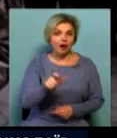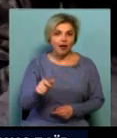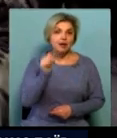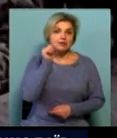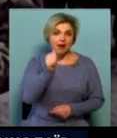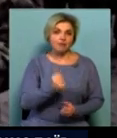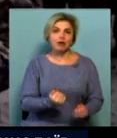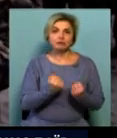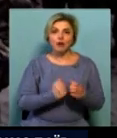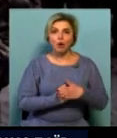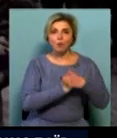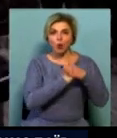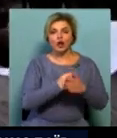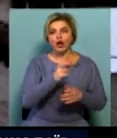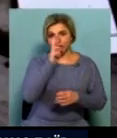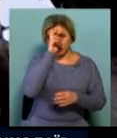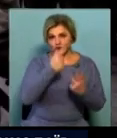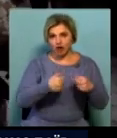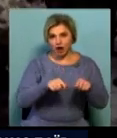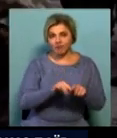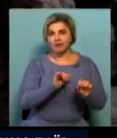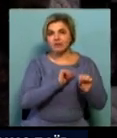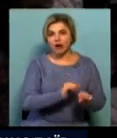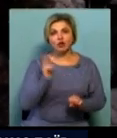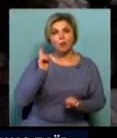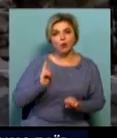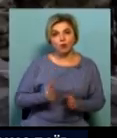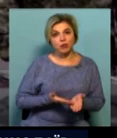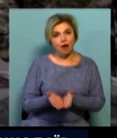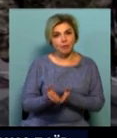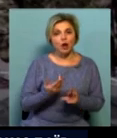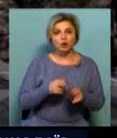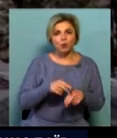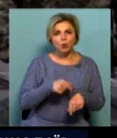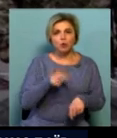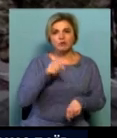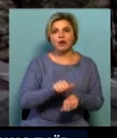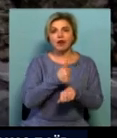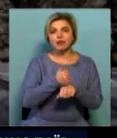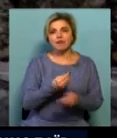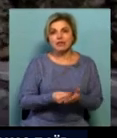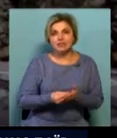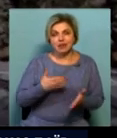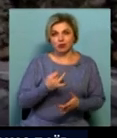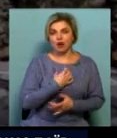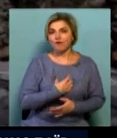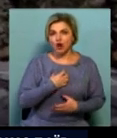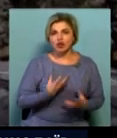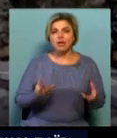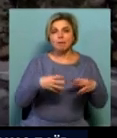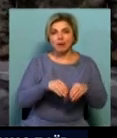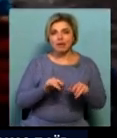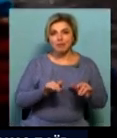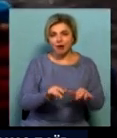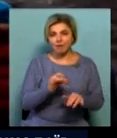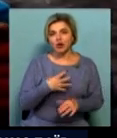міць і опора держави у захисті її з морського напрямку. Тому усвідомлення головних цінностей, важливості спільної справи і